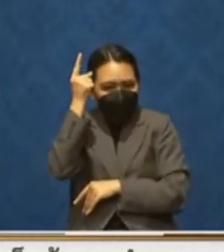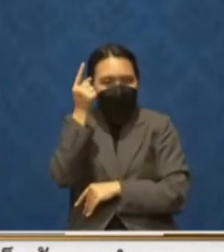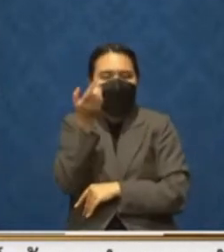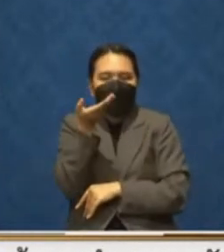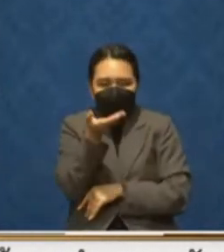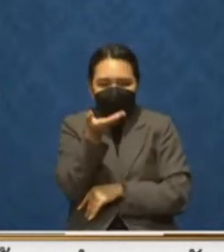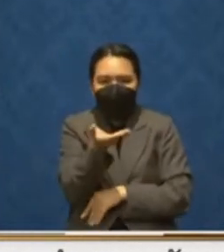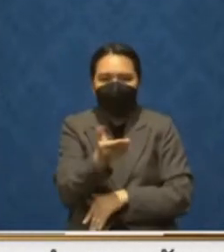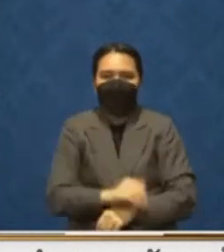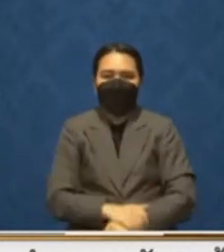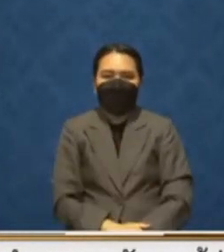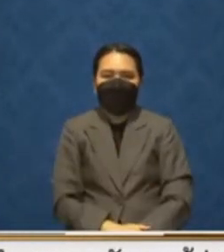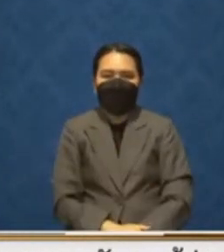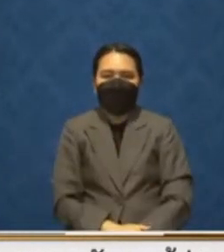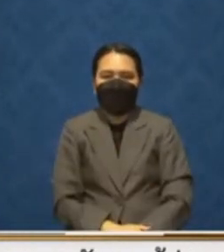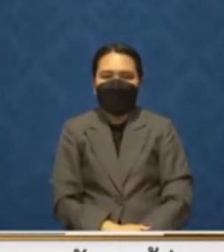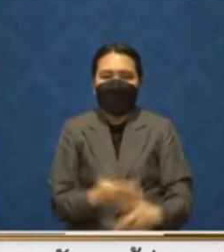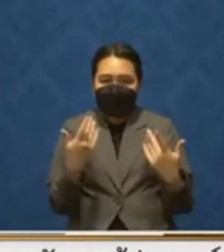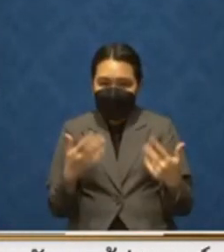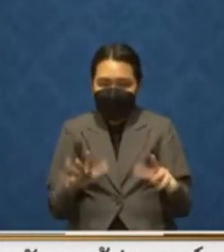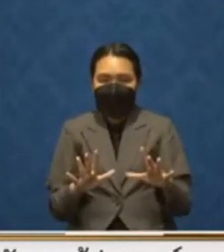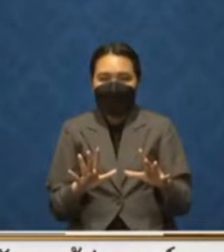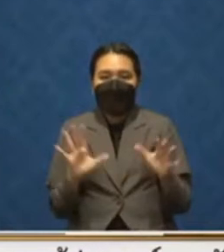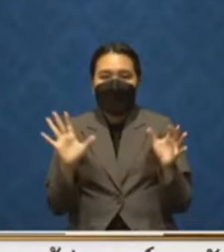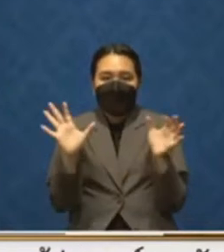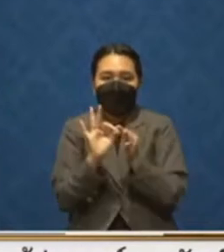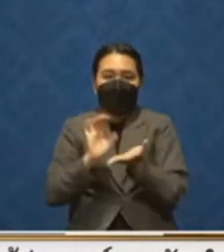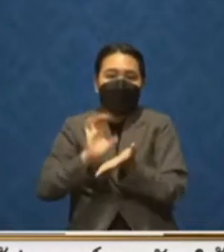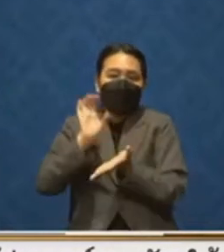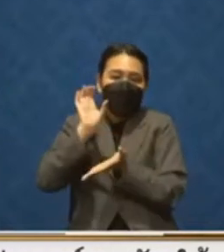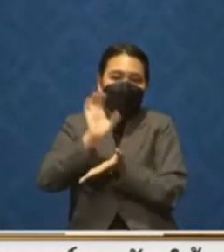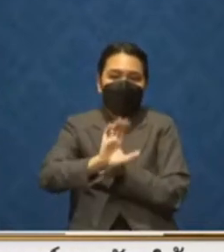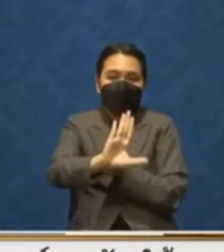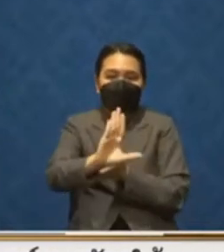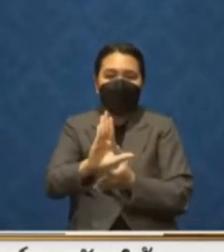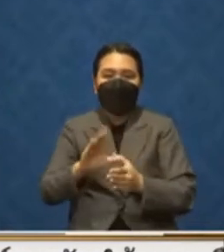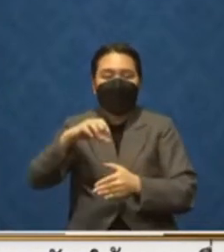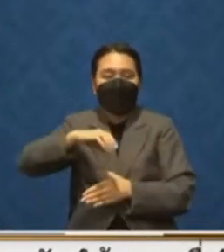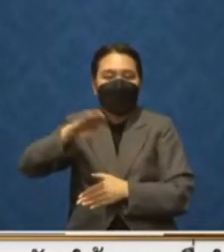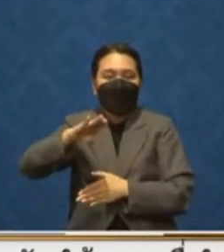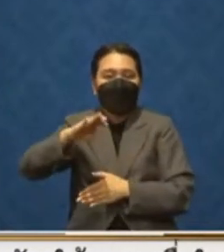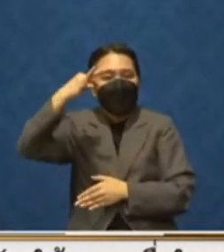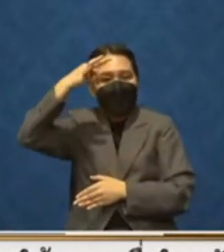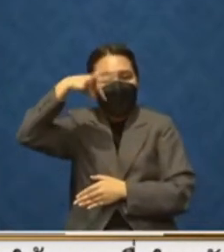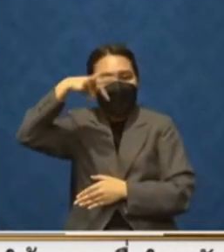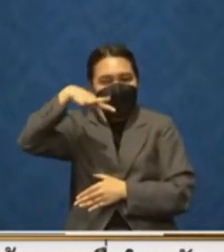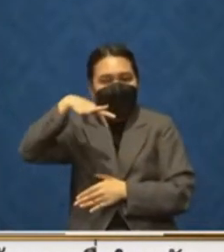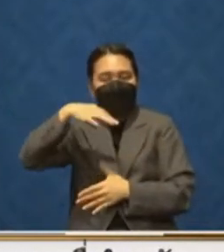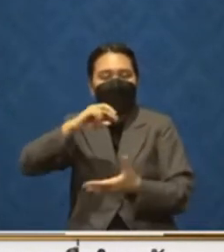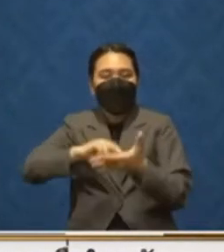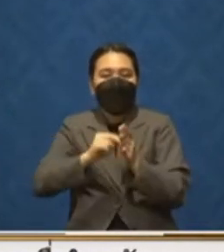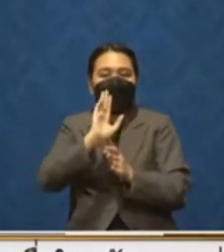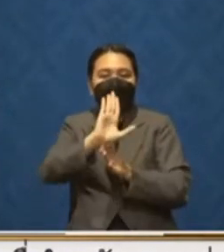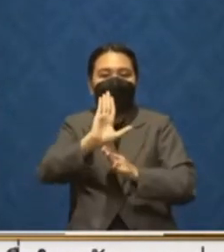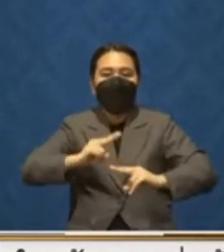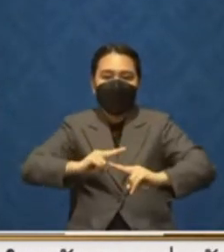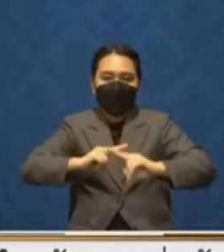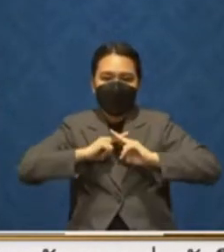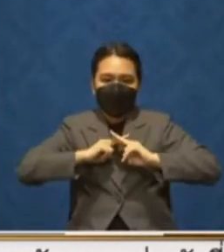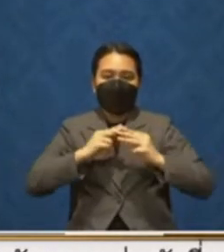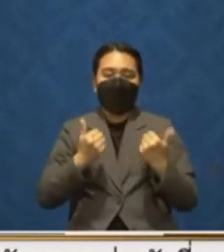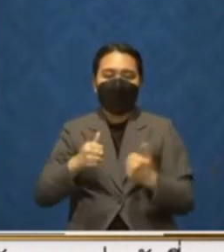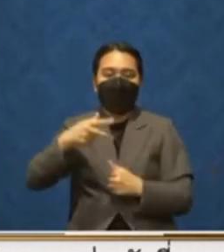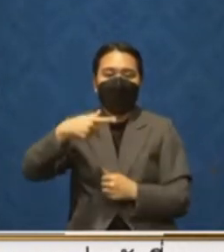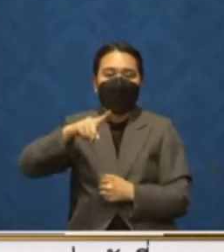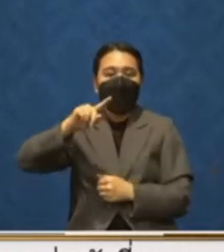แหละเรื่องของเป็นการลงทุนของรหัสในเครือปตทนั้นเป็นการตั้งใจในการถูกพาสัตว์เอกชนที่ปตทถือขึ้นยุค